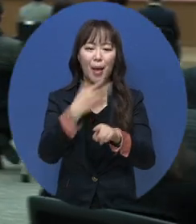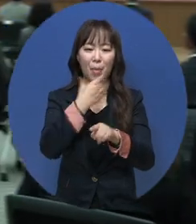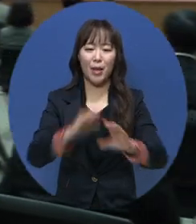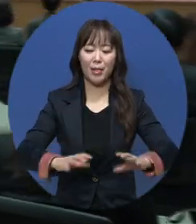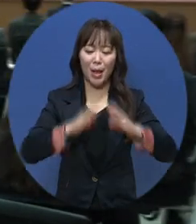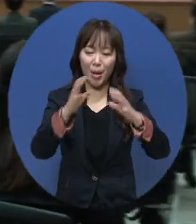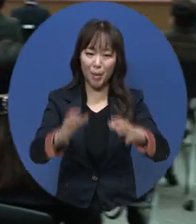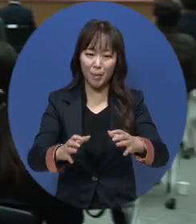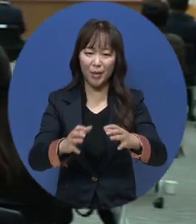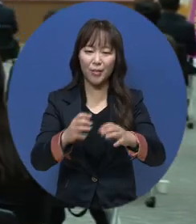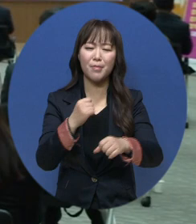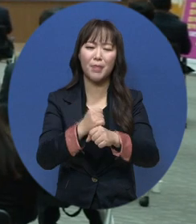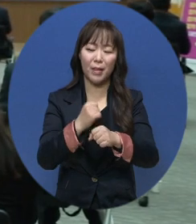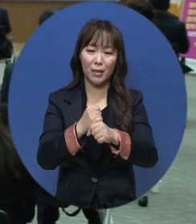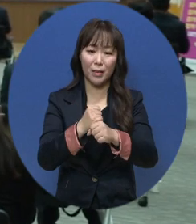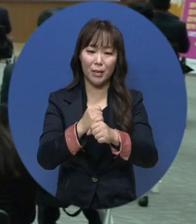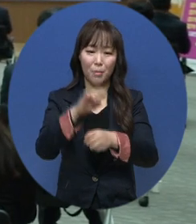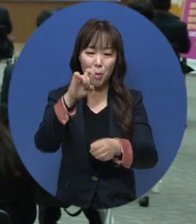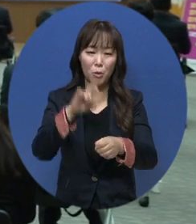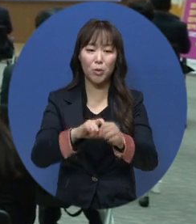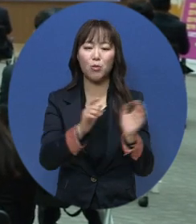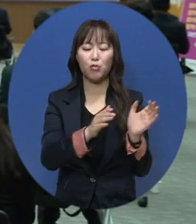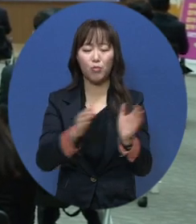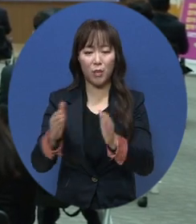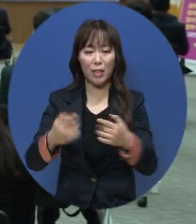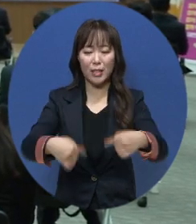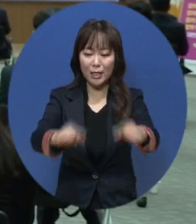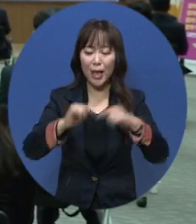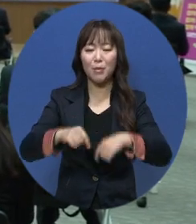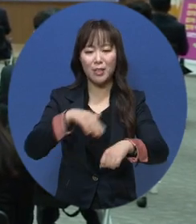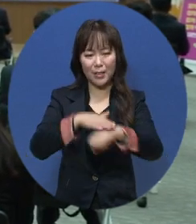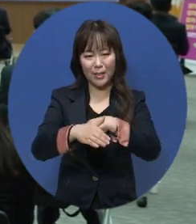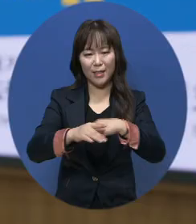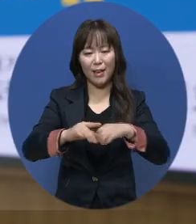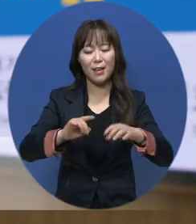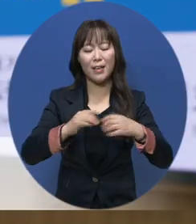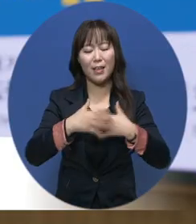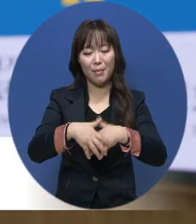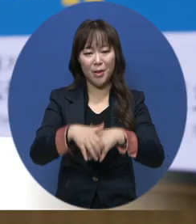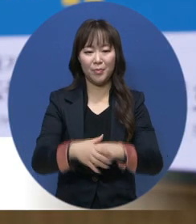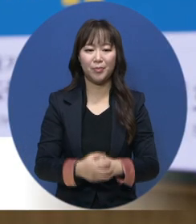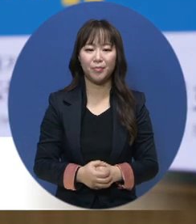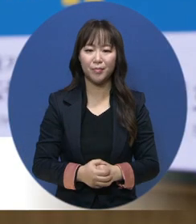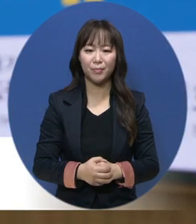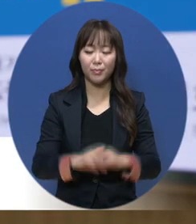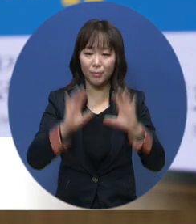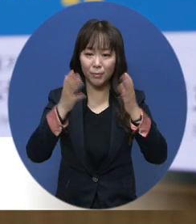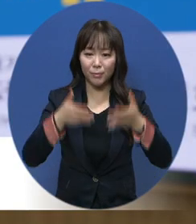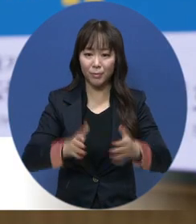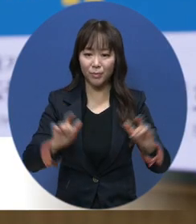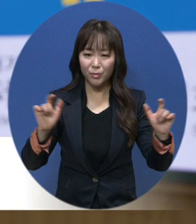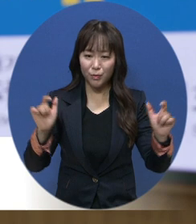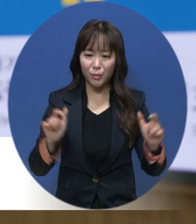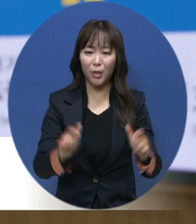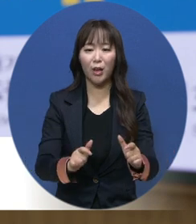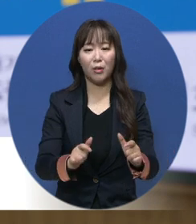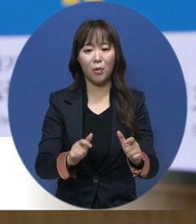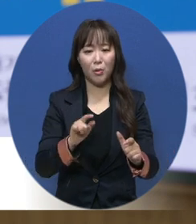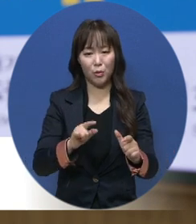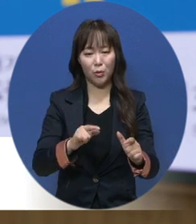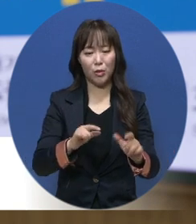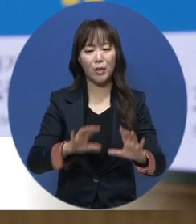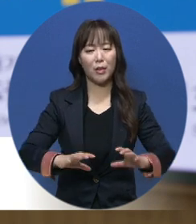만드는 데 동참하자는 취지에서 마련한 참여형 캠페인입니다. 이 저출산 극복은 국가 위기